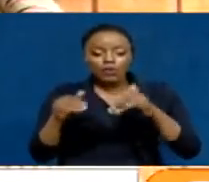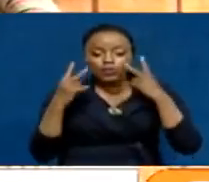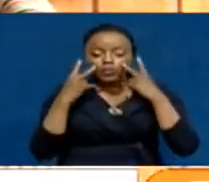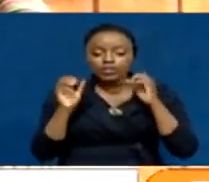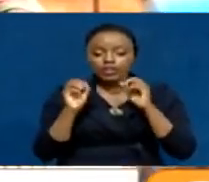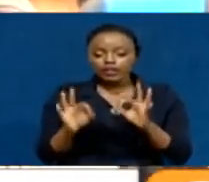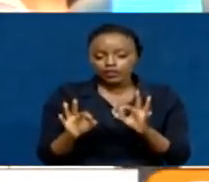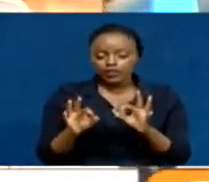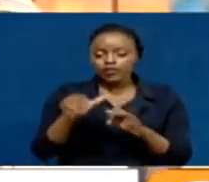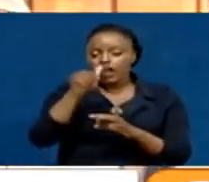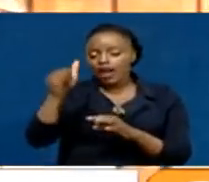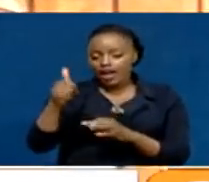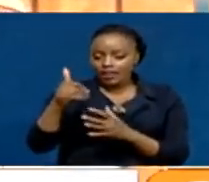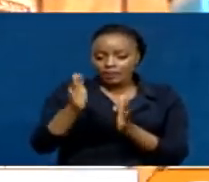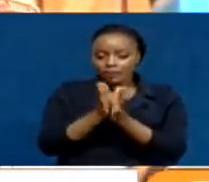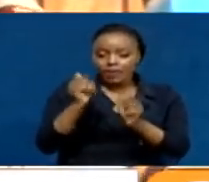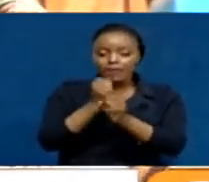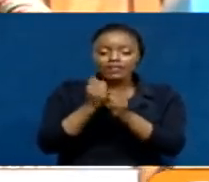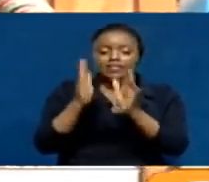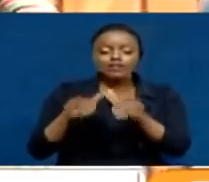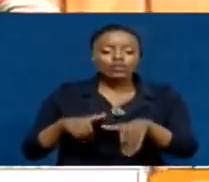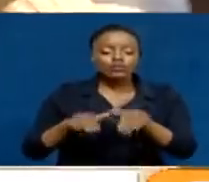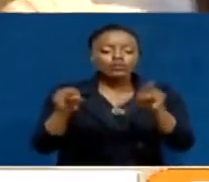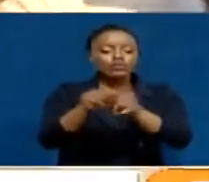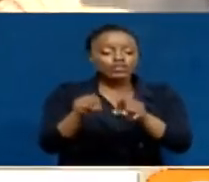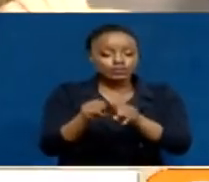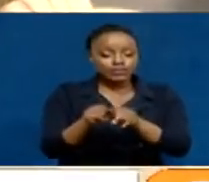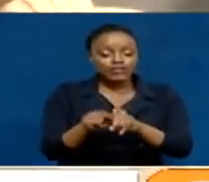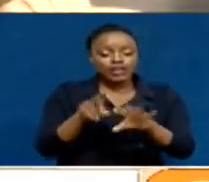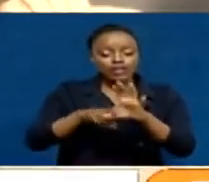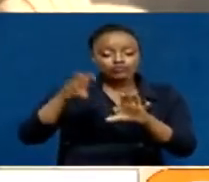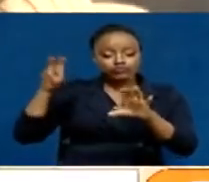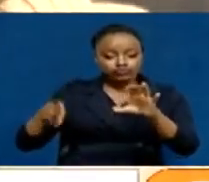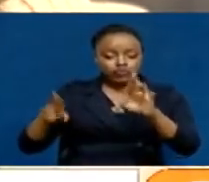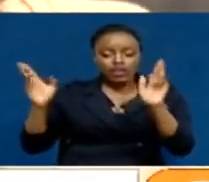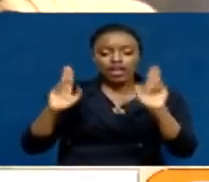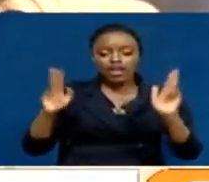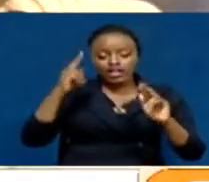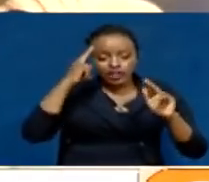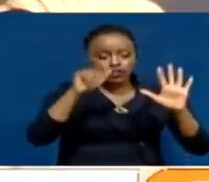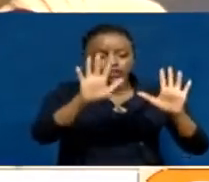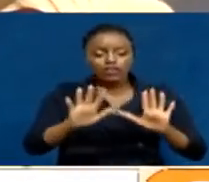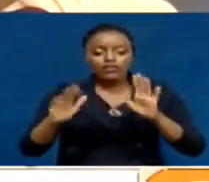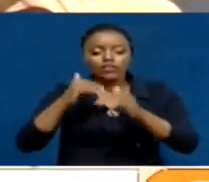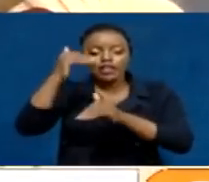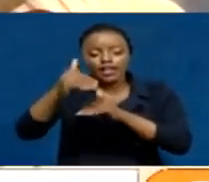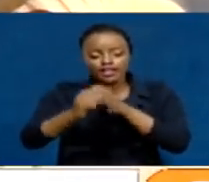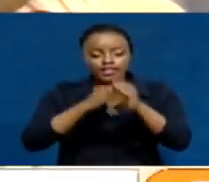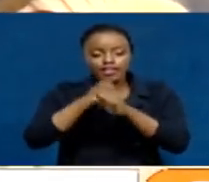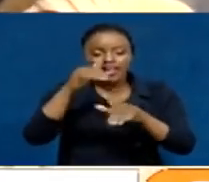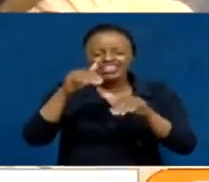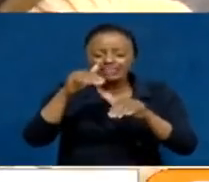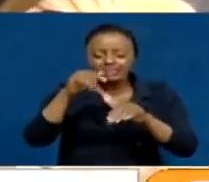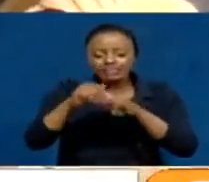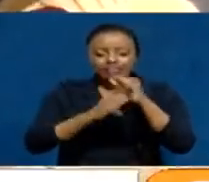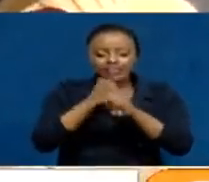kuona iwapo maafisa wengine wa umma watafuata mkondo huu na kujiuzulu tayari kwa kampeni za uchaguzi mkuu mwezi